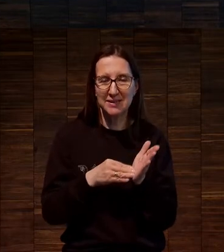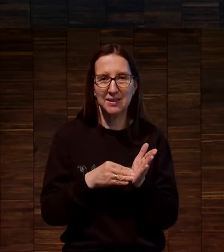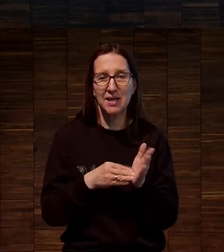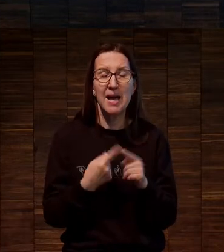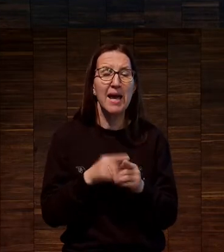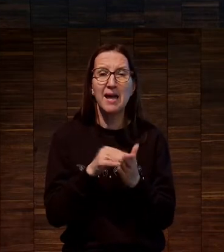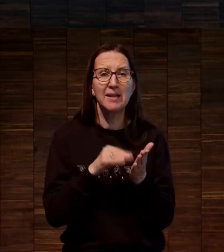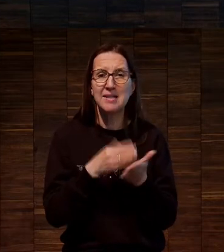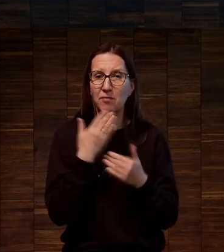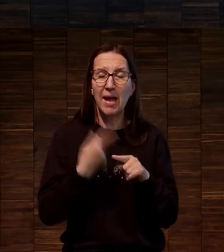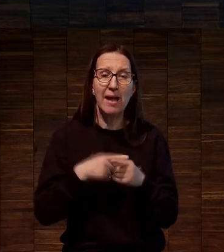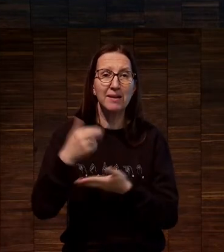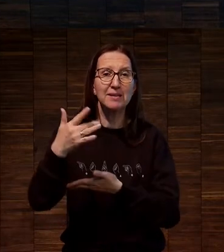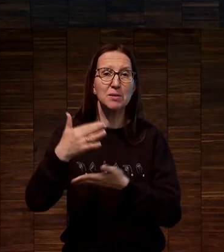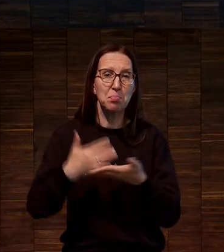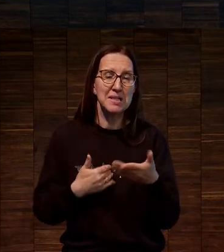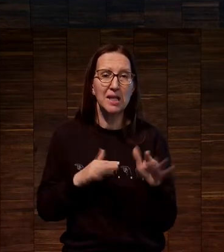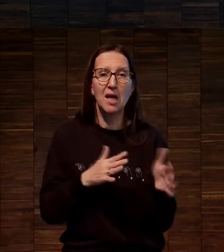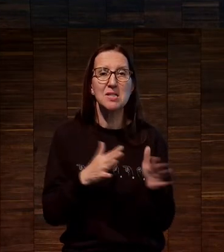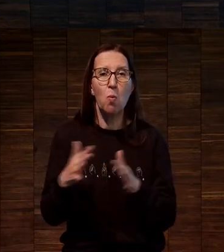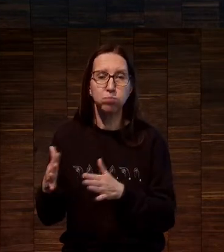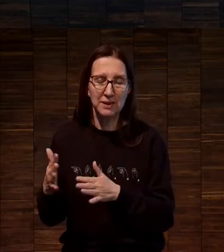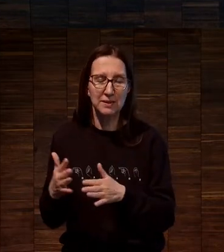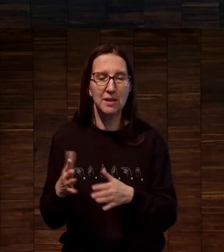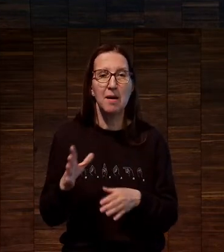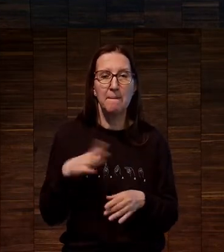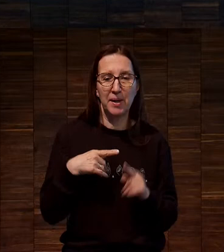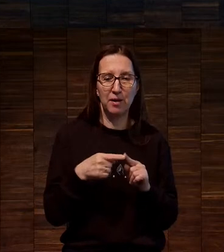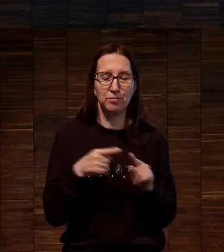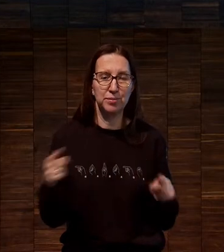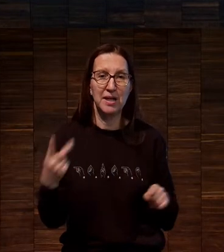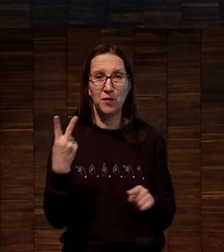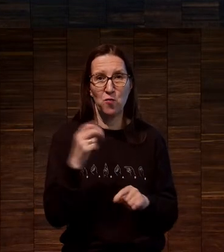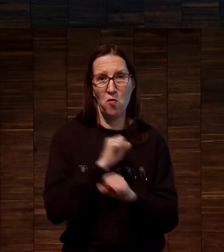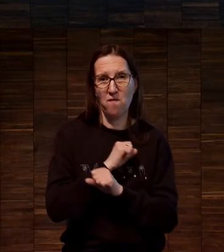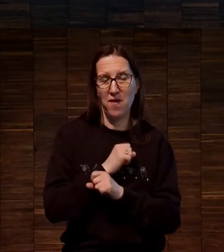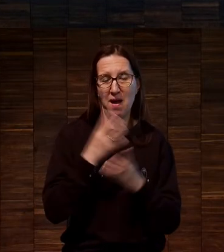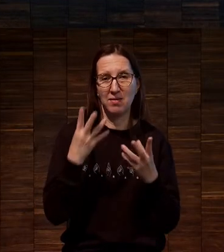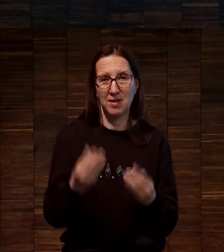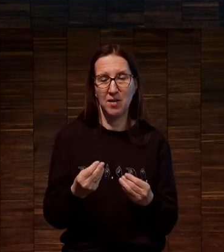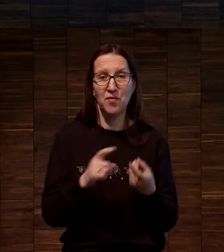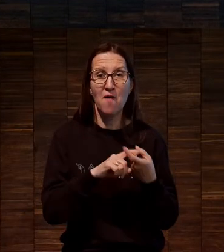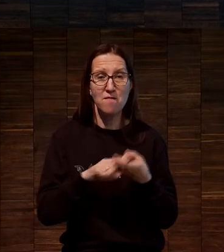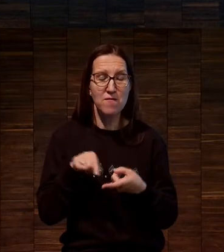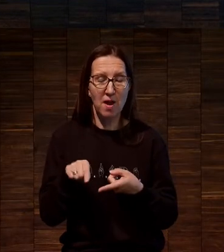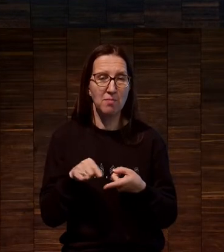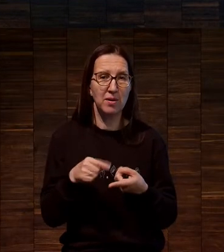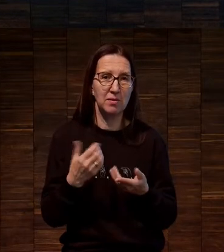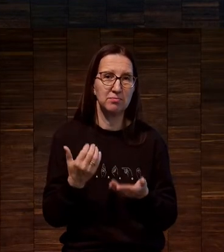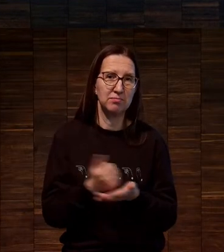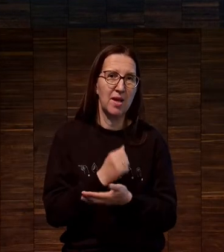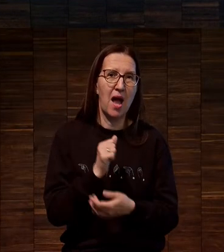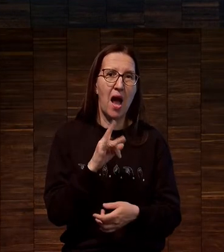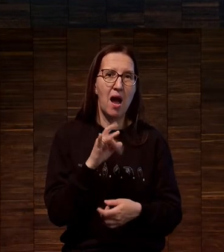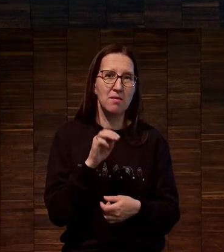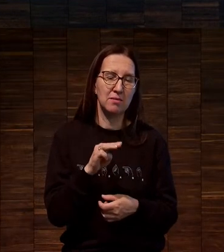Это не статистика, это список событий, происходящих в течение 2 выходных в рамках ArtSpace Hub.